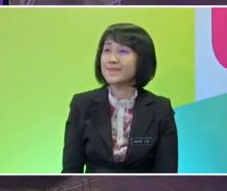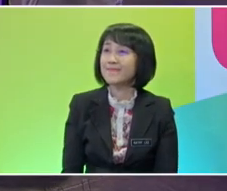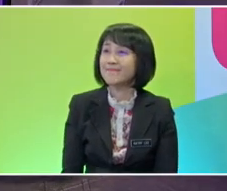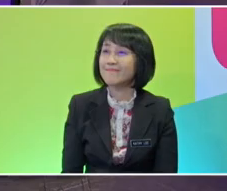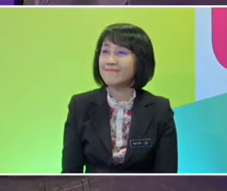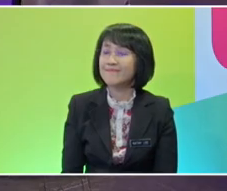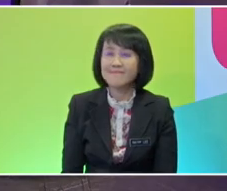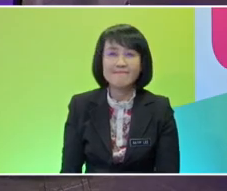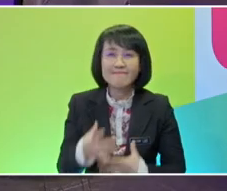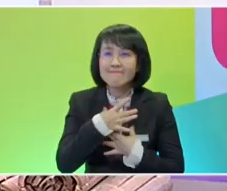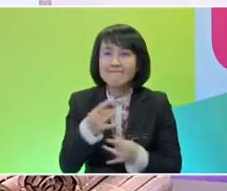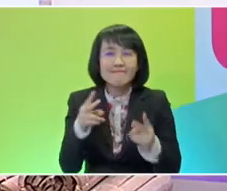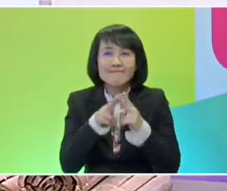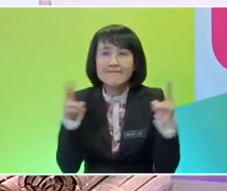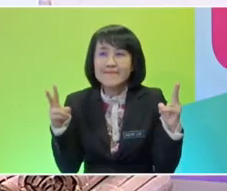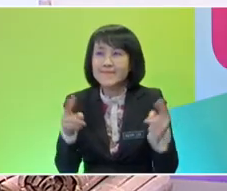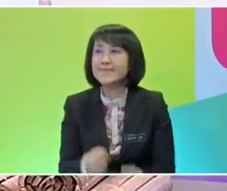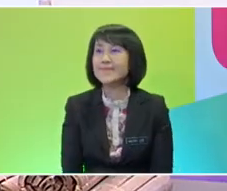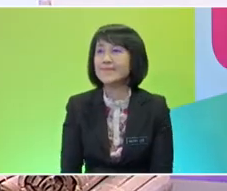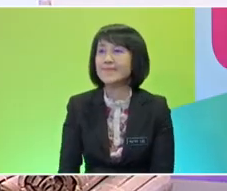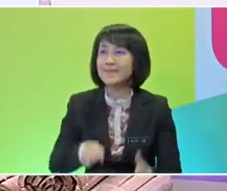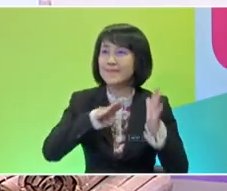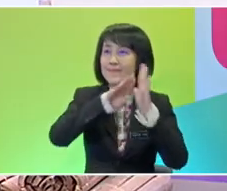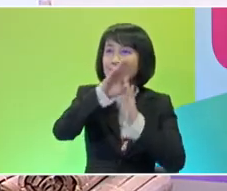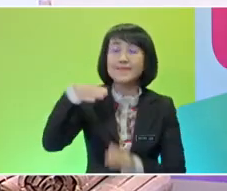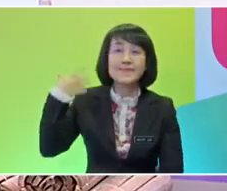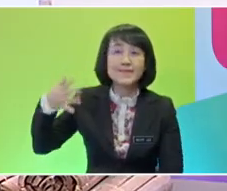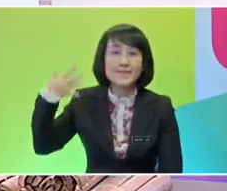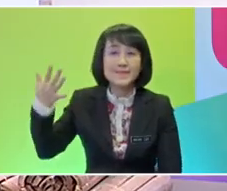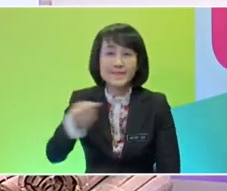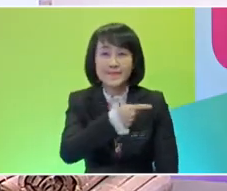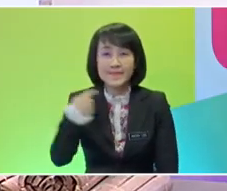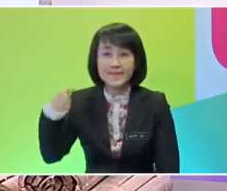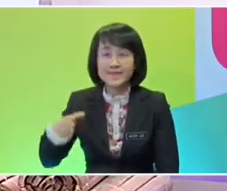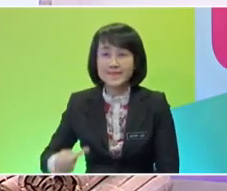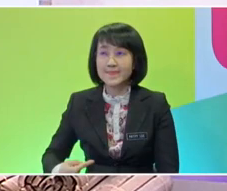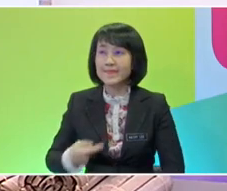sangat sebagai kita tentang peningkatan taman dan Cina dari aspek pendidikan